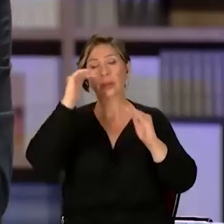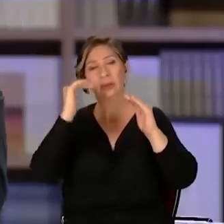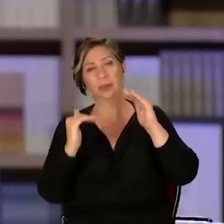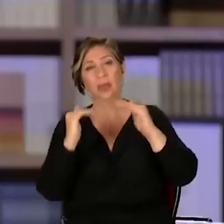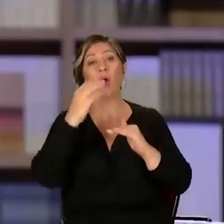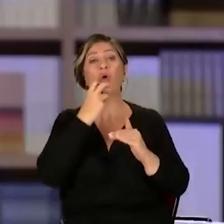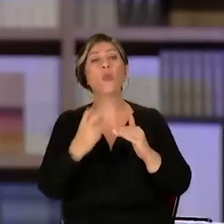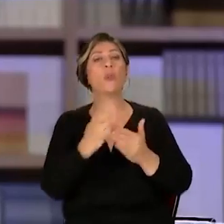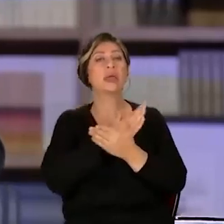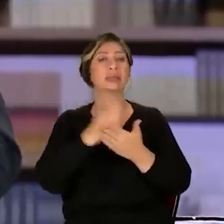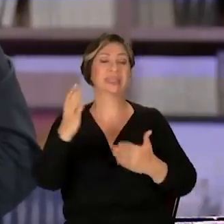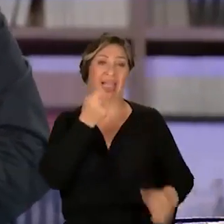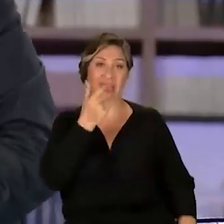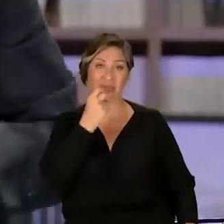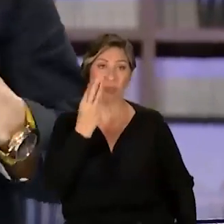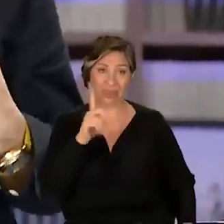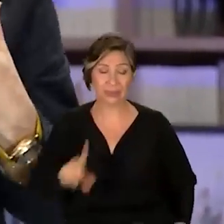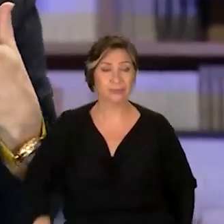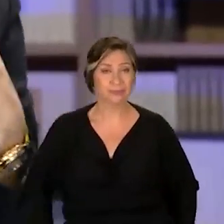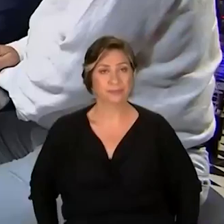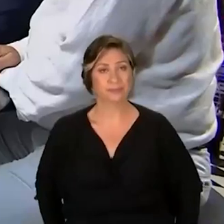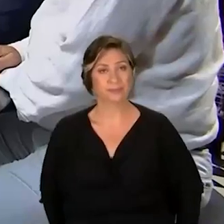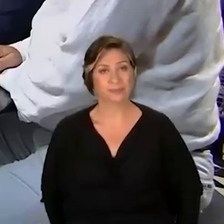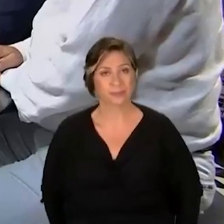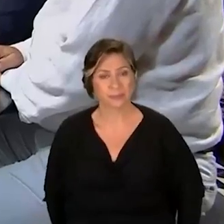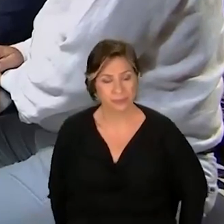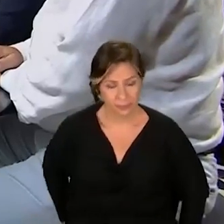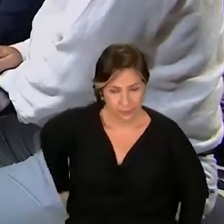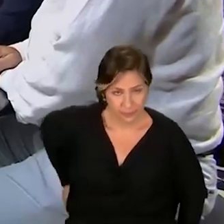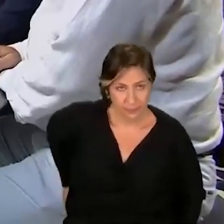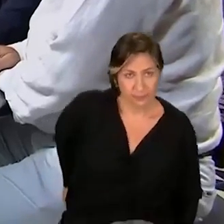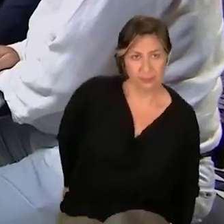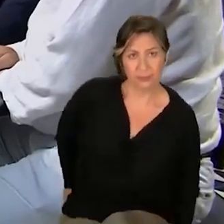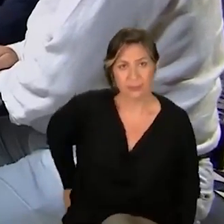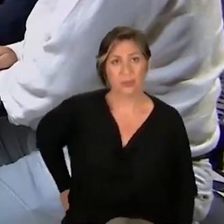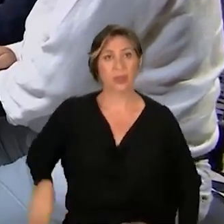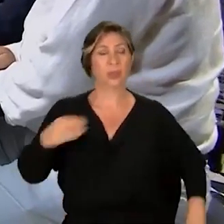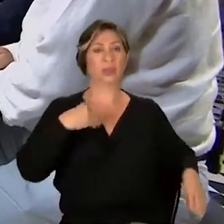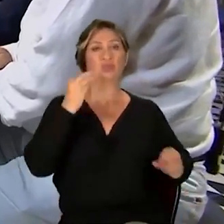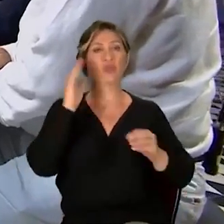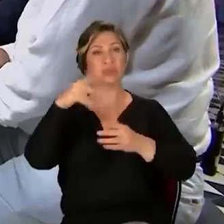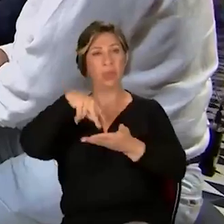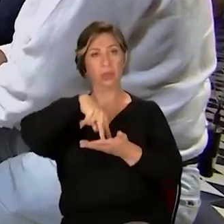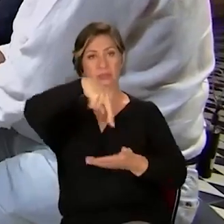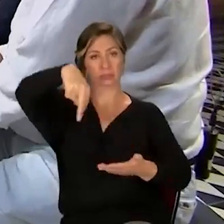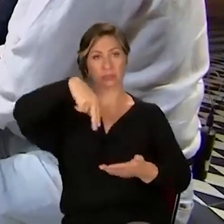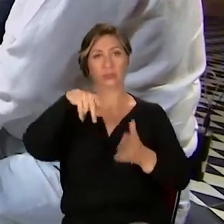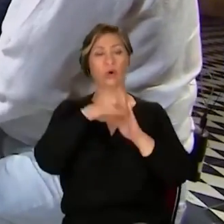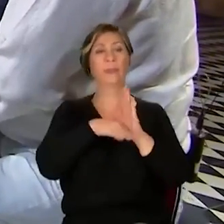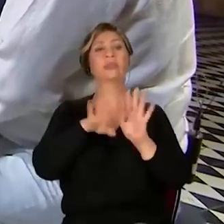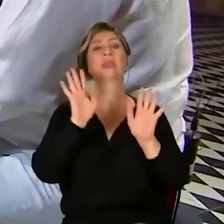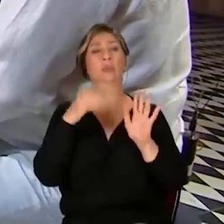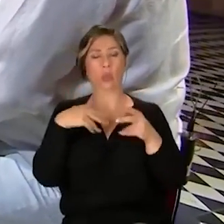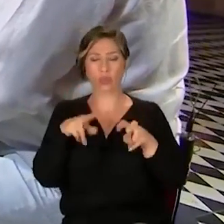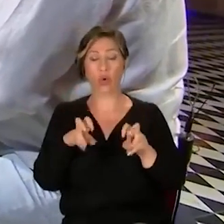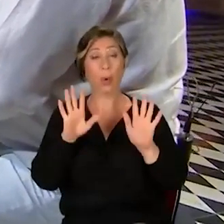tahammül etmeye çalışıyor. Aslında kolay bir hastalık değil yani. Mesela, onda tabii. Ben fazlaca ayakta duran, fazlaca işte dolaşan, yani bu programda değil, bu